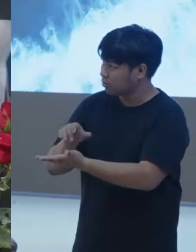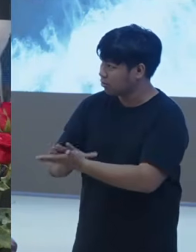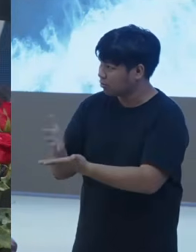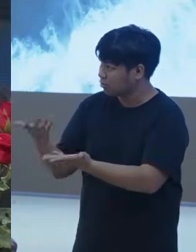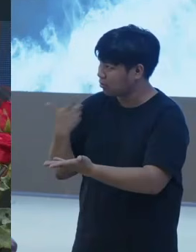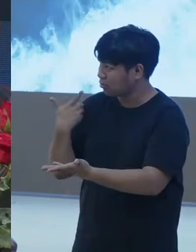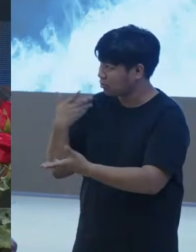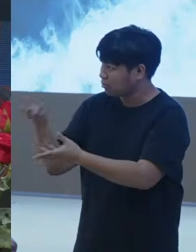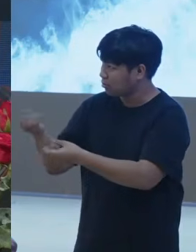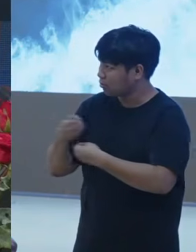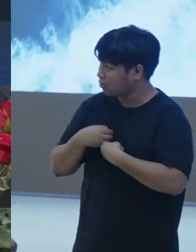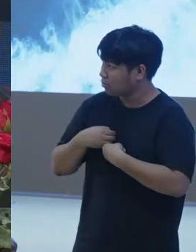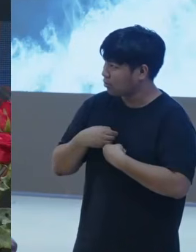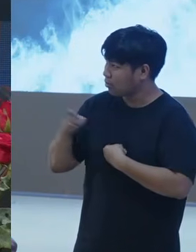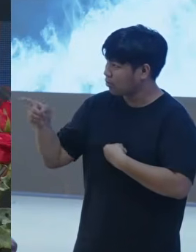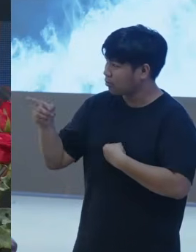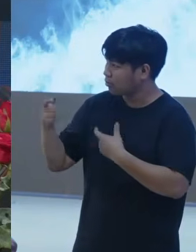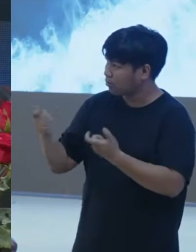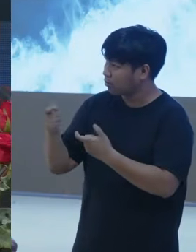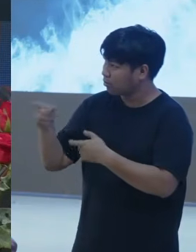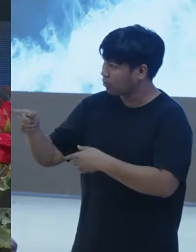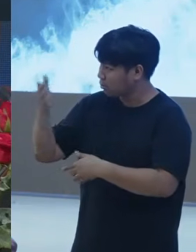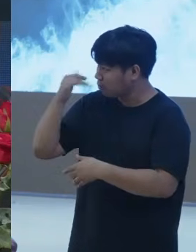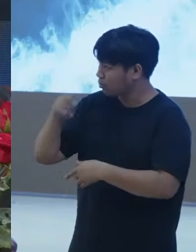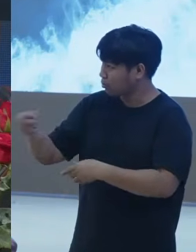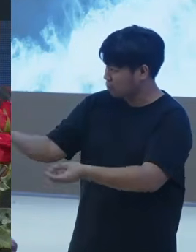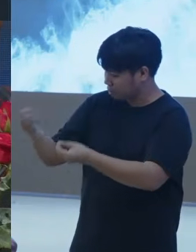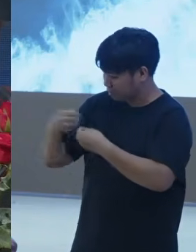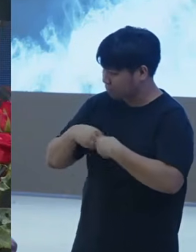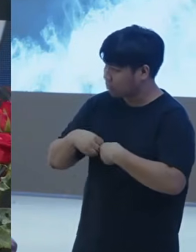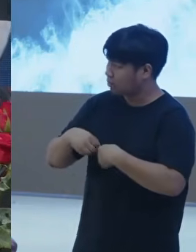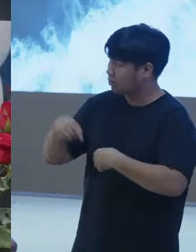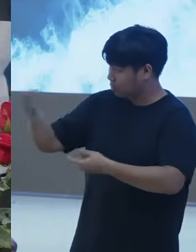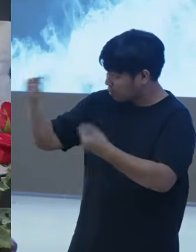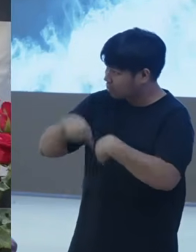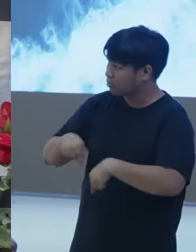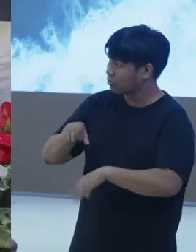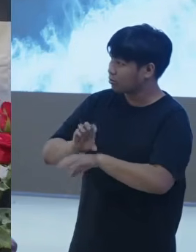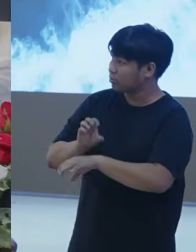Humihingi ng tawad sa inyo. Hindi nyo mapatawad.